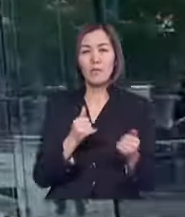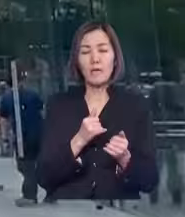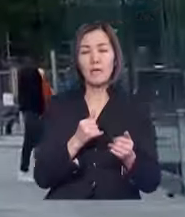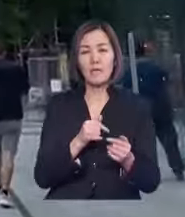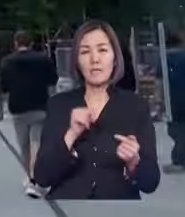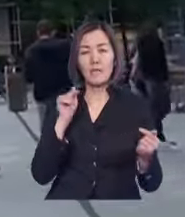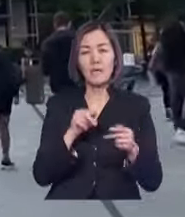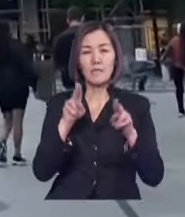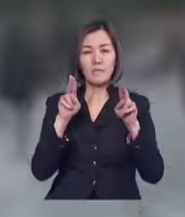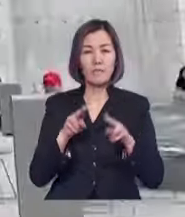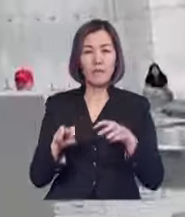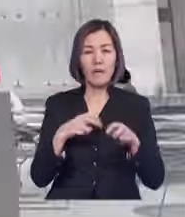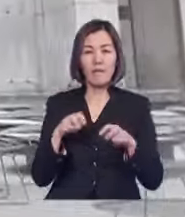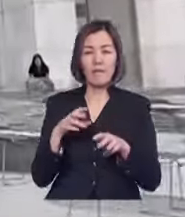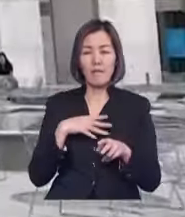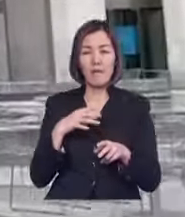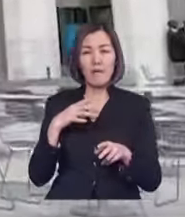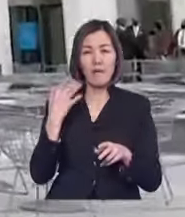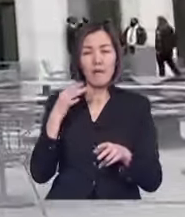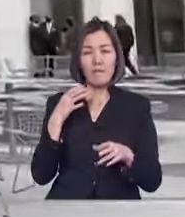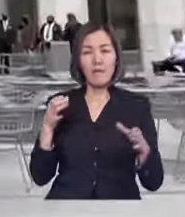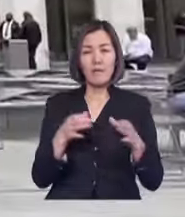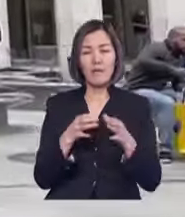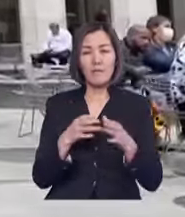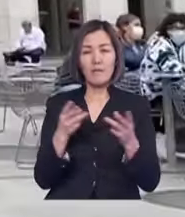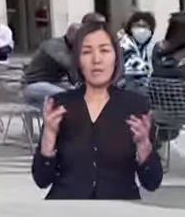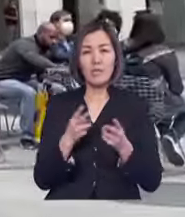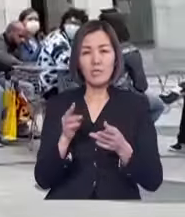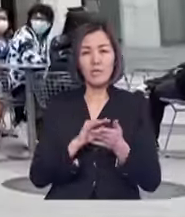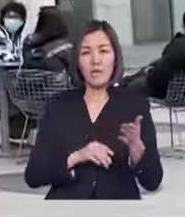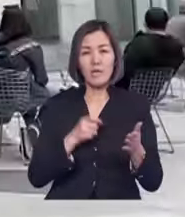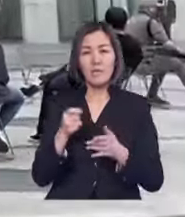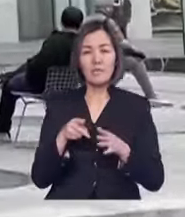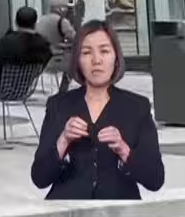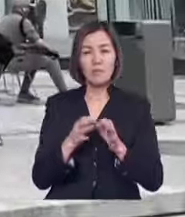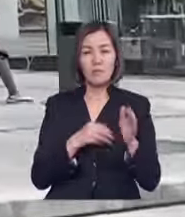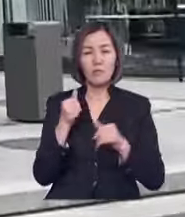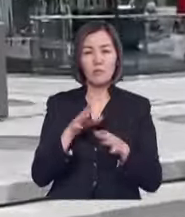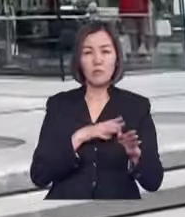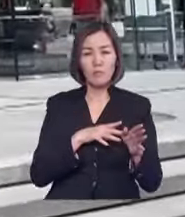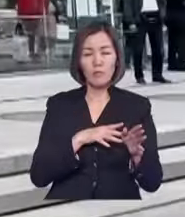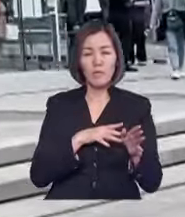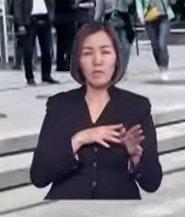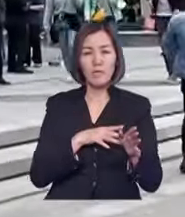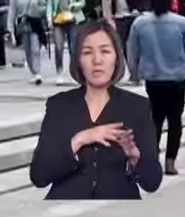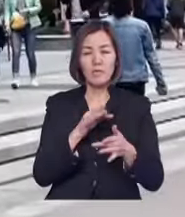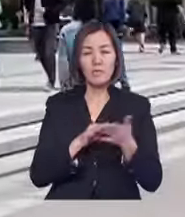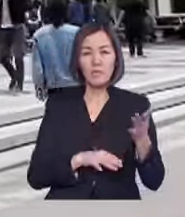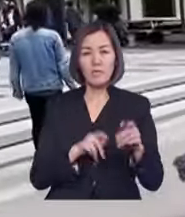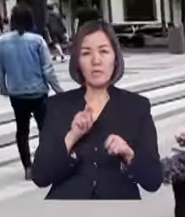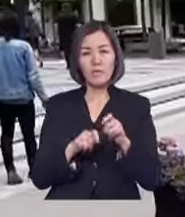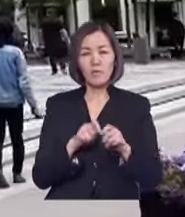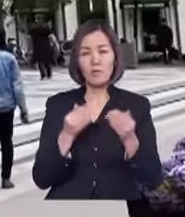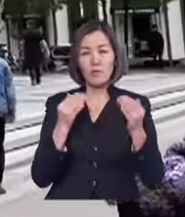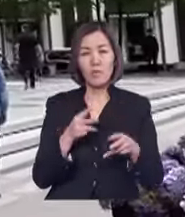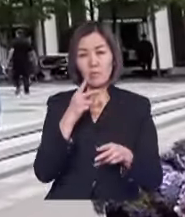қарсы ережелерді бұзған. Америкалық компанияға қатысты тиісті арыз 2019 жылы түскен. Сол уақыттан бері жалғасқан тергеу